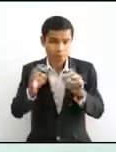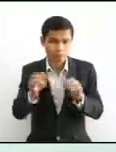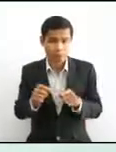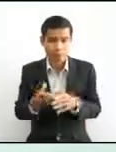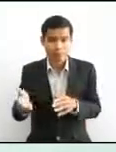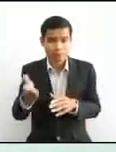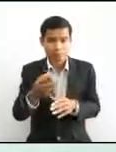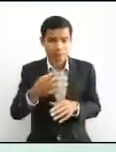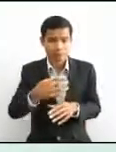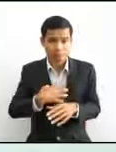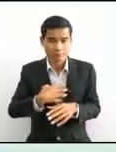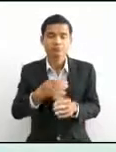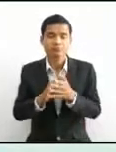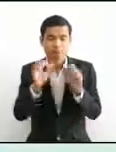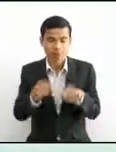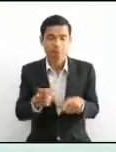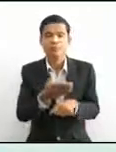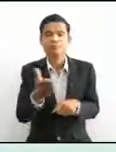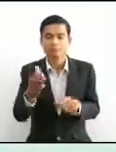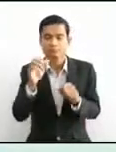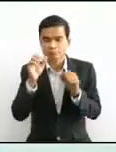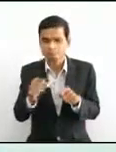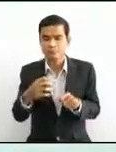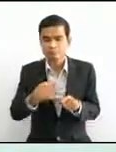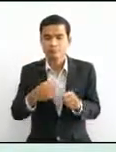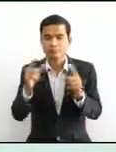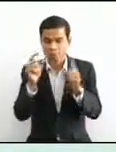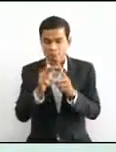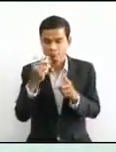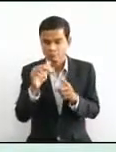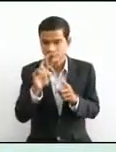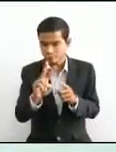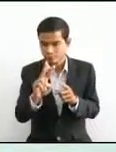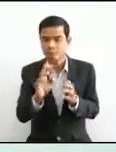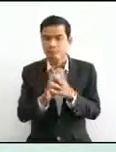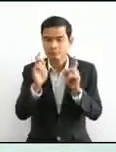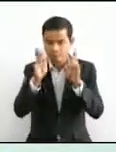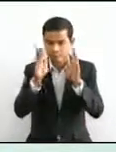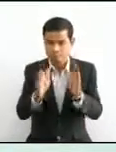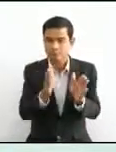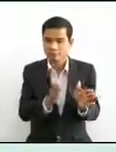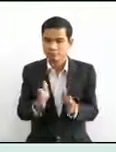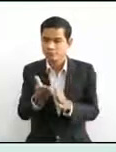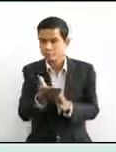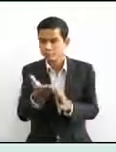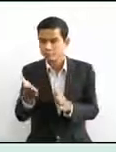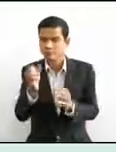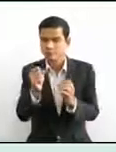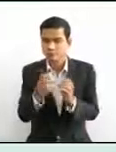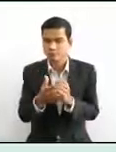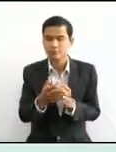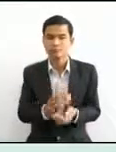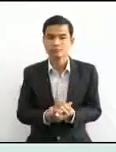lại con chăng an đi chà à lại con chăm an bịa tì pi cho môi nè cừu từng ở khnía nè ta trim khluôn từng ở khnía